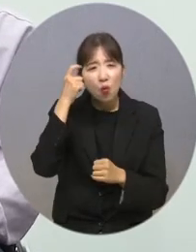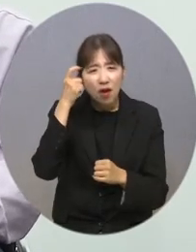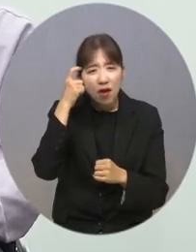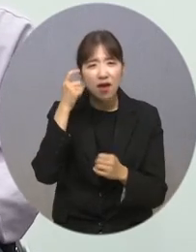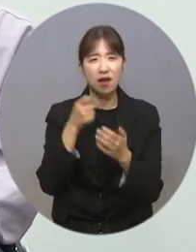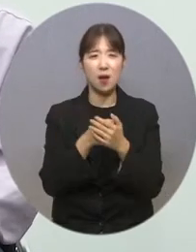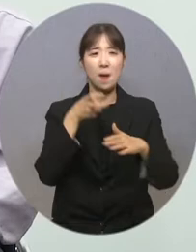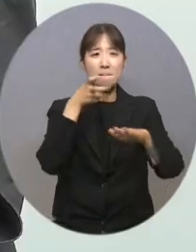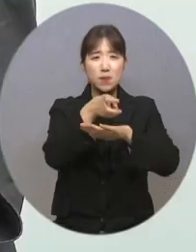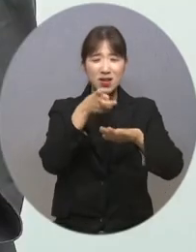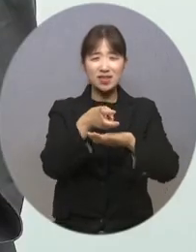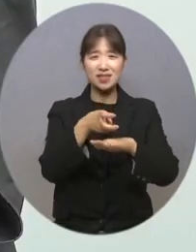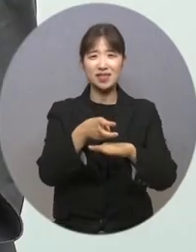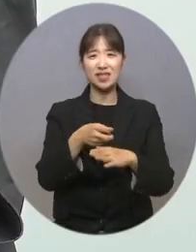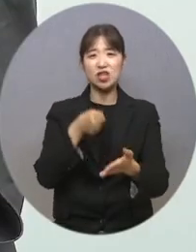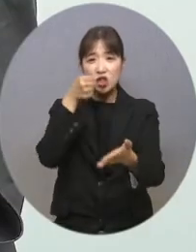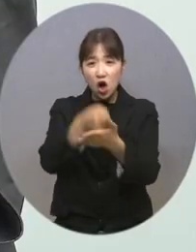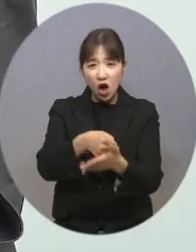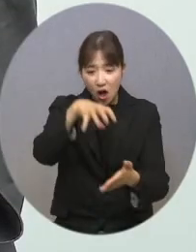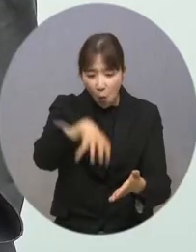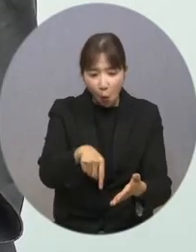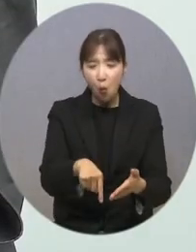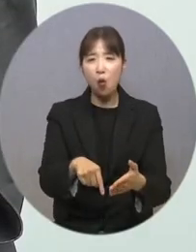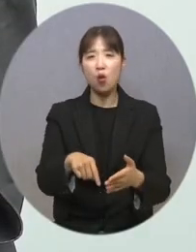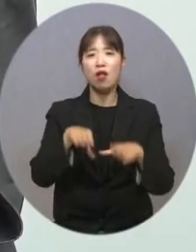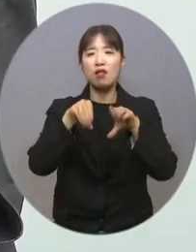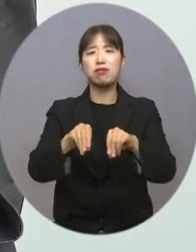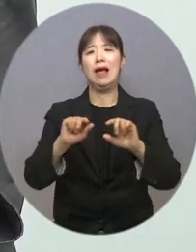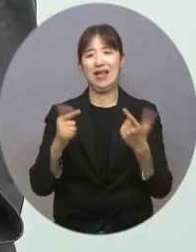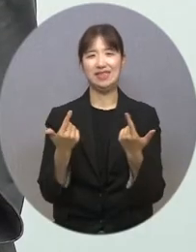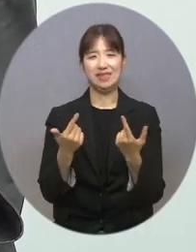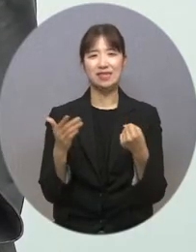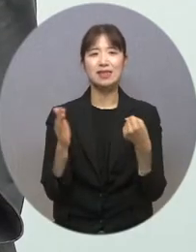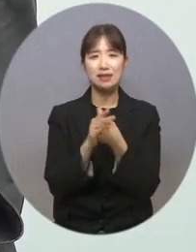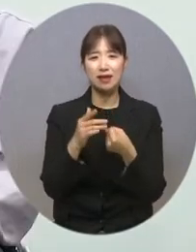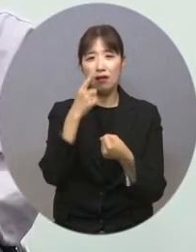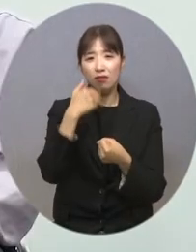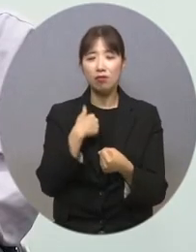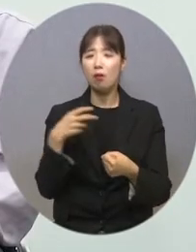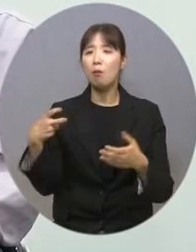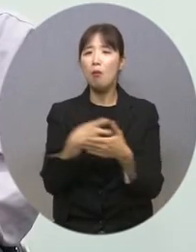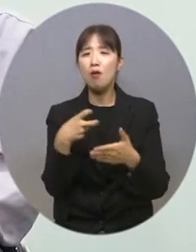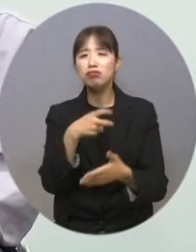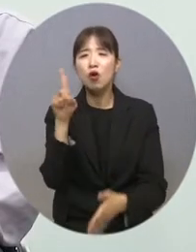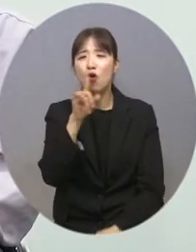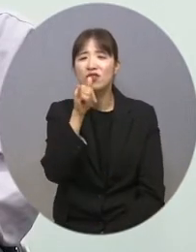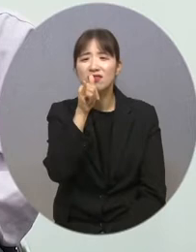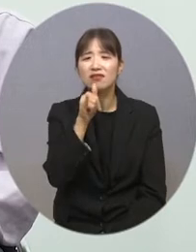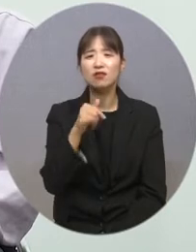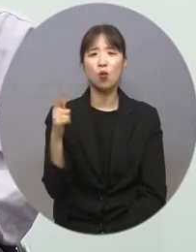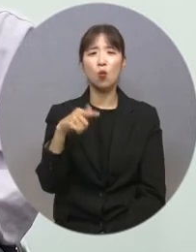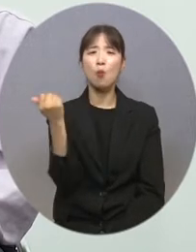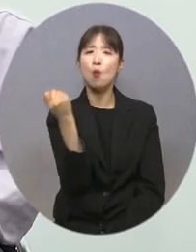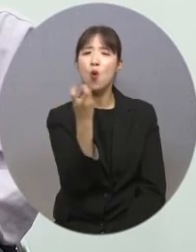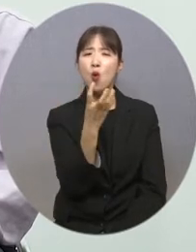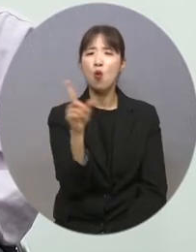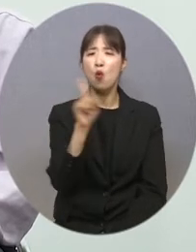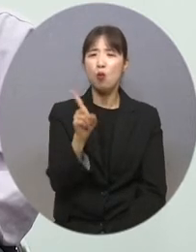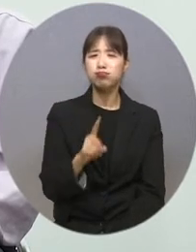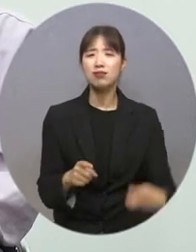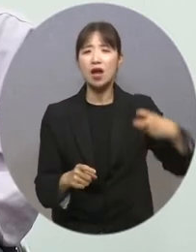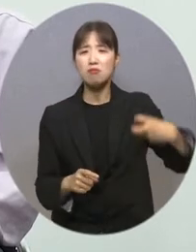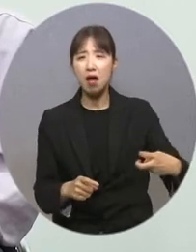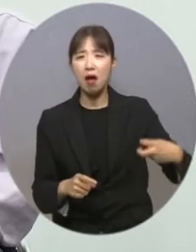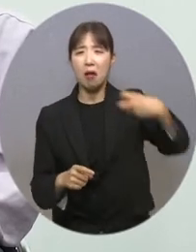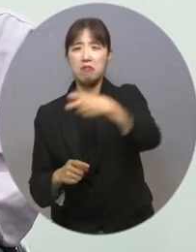이제 버스에 는 지적이 정해진 플랫폼에서 등이 아니라 그래요 근데 그러다 보니까 제가 이 버스가 어디 있는지 어느 본회의 보스가 어디에서 오는지를